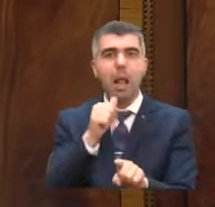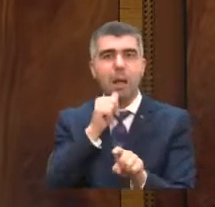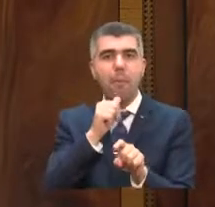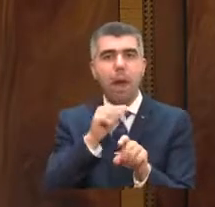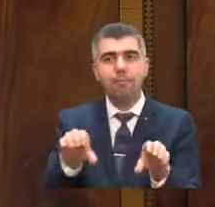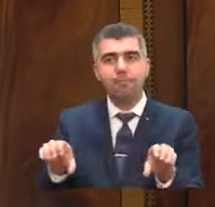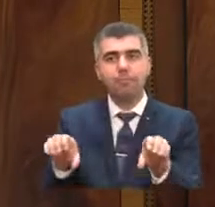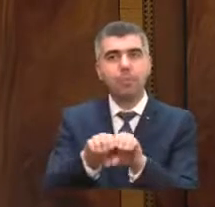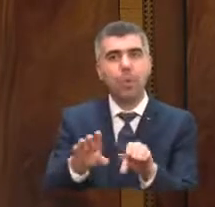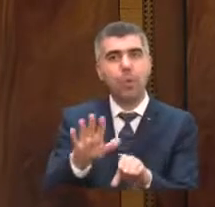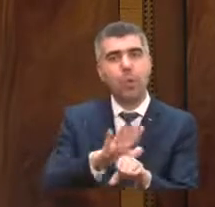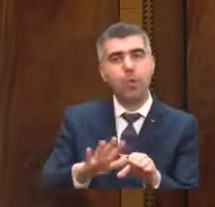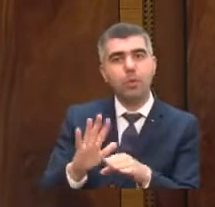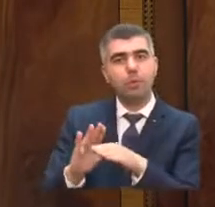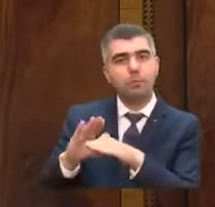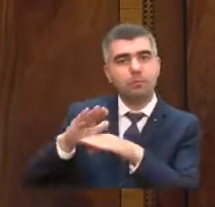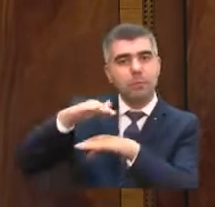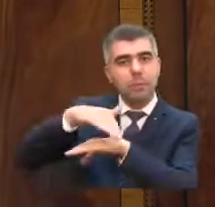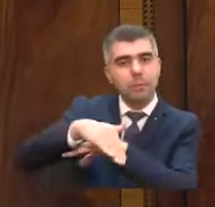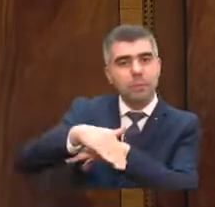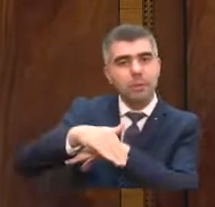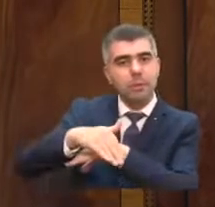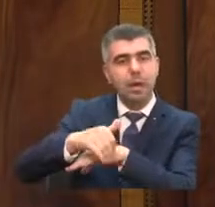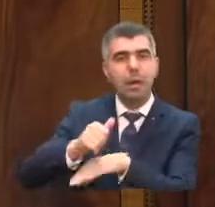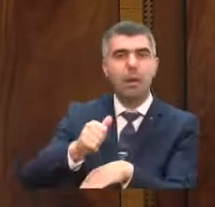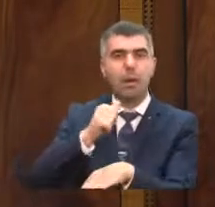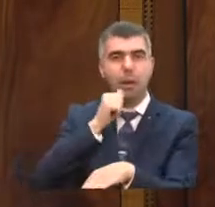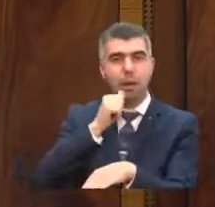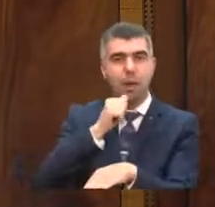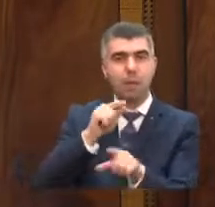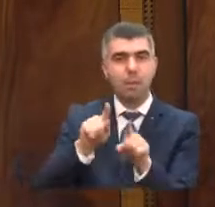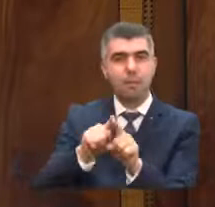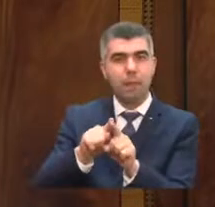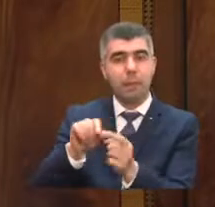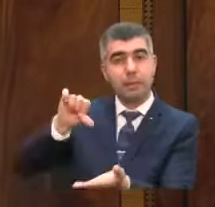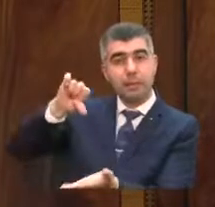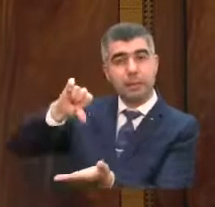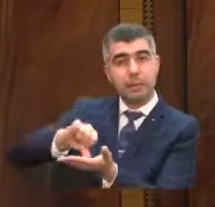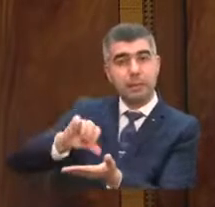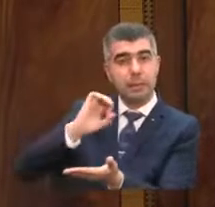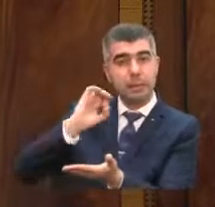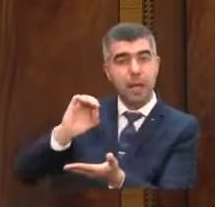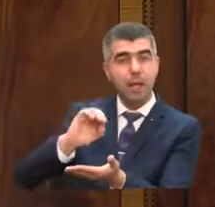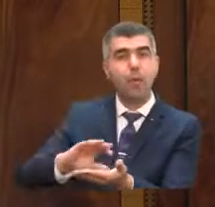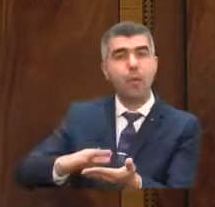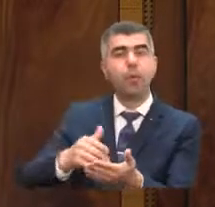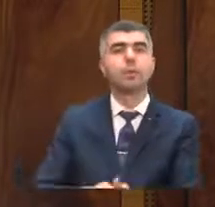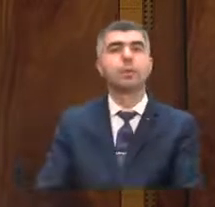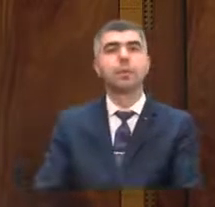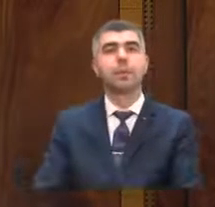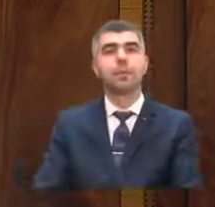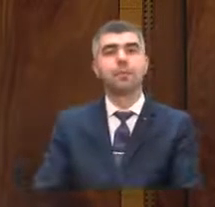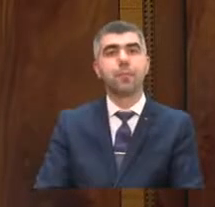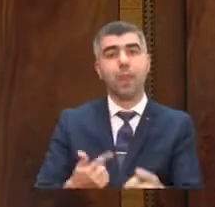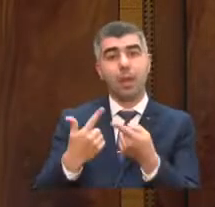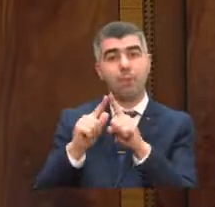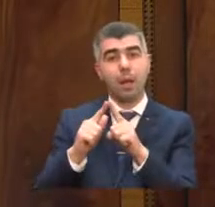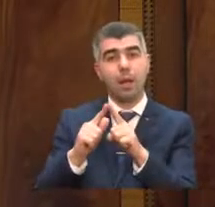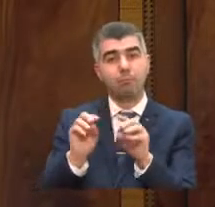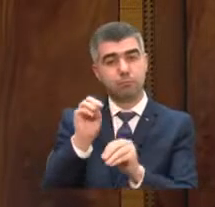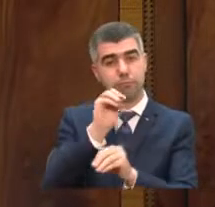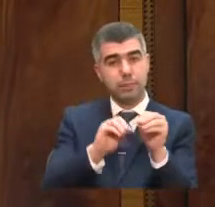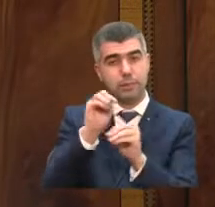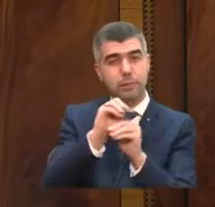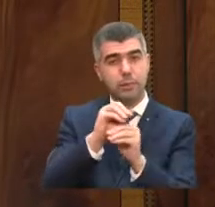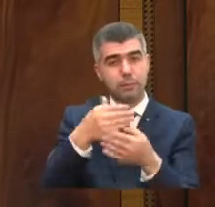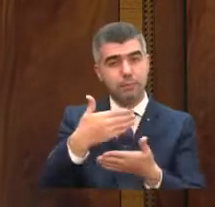السد ديال المنع ديال السافلة سبو لو باغاج دو كار مع سيدي محمد بن عبد الله والمسيرة، والدراسات التفصيلية